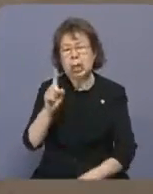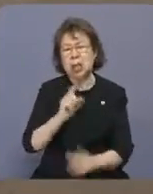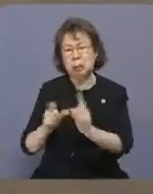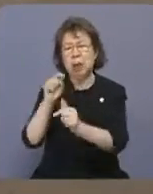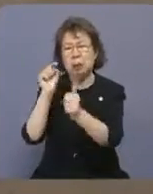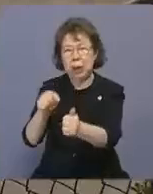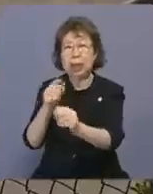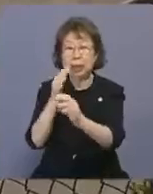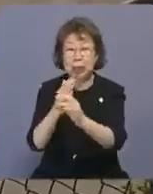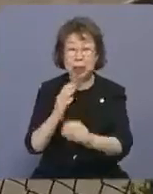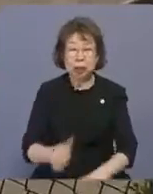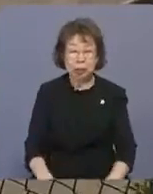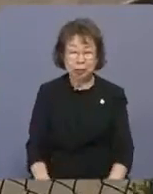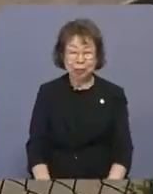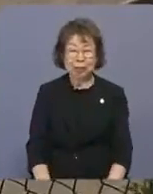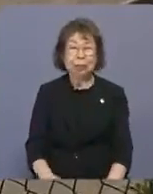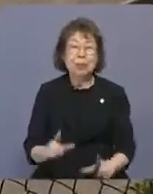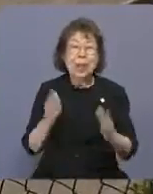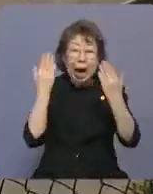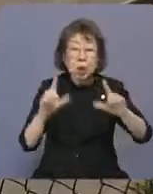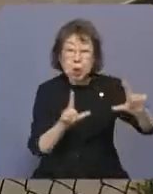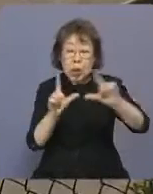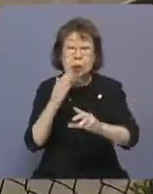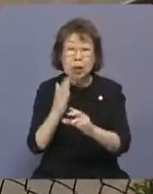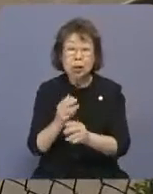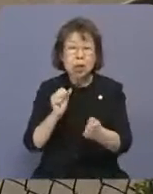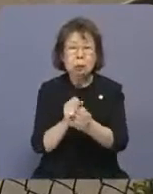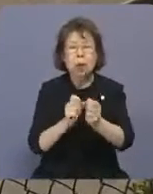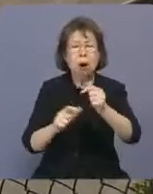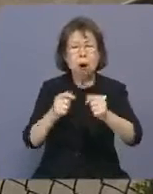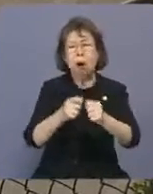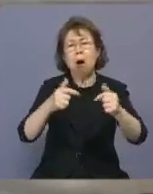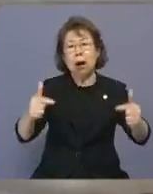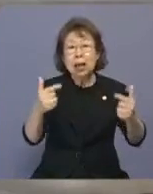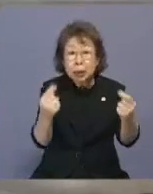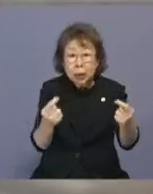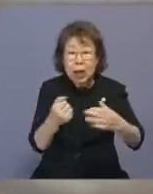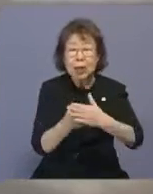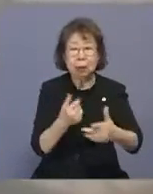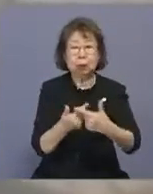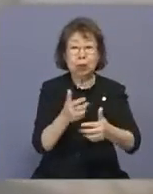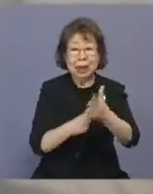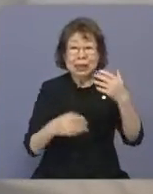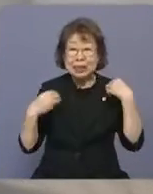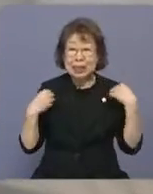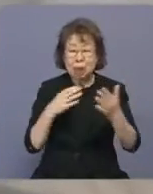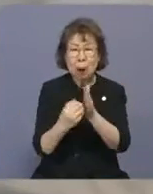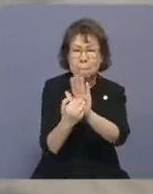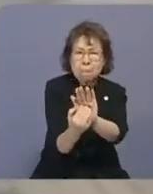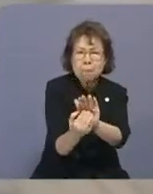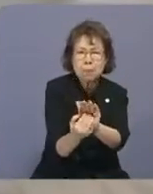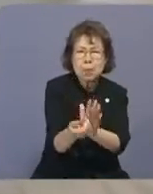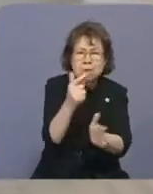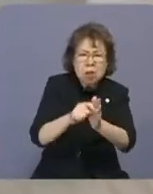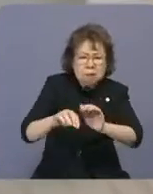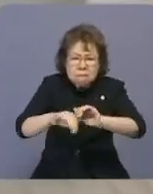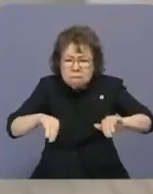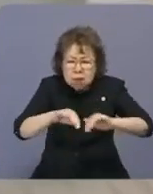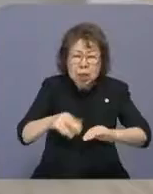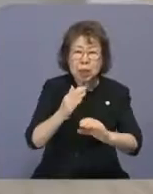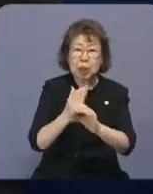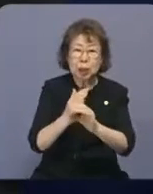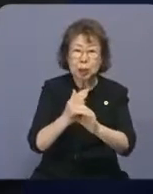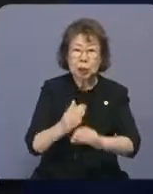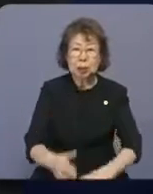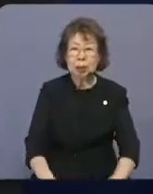받았습니다 학교 생활을 하면서 감염 확산이 이루어진 건데 부산시는 확산 차단에 발빠르게 나섰습니다